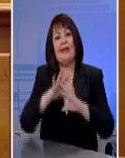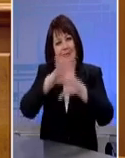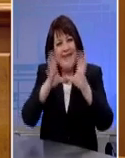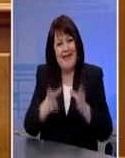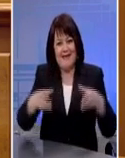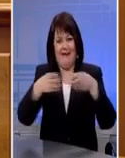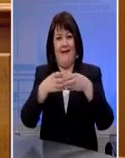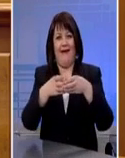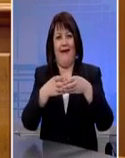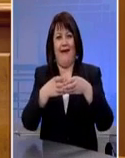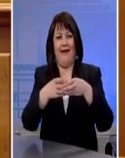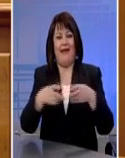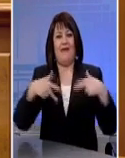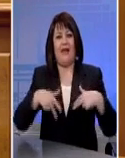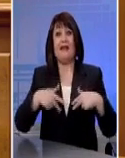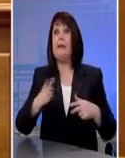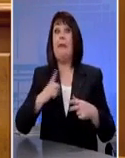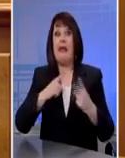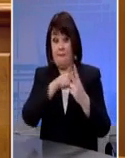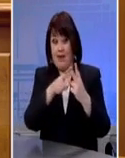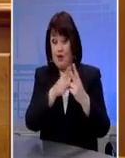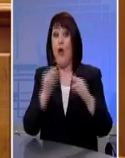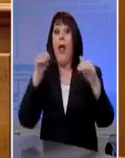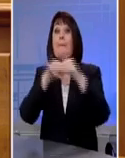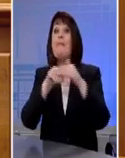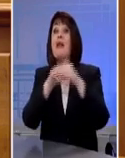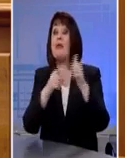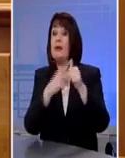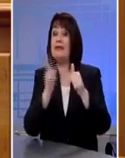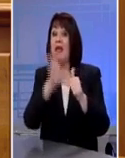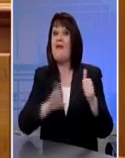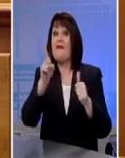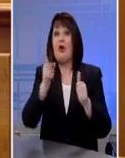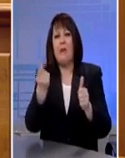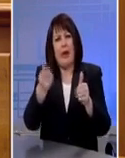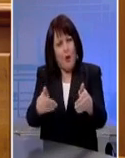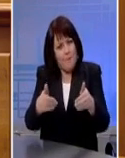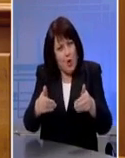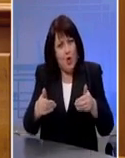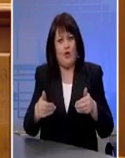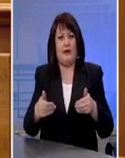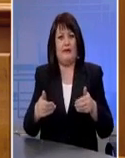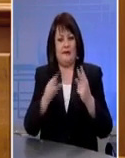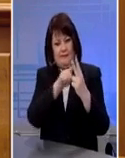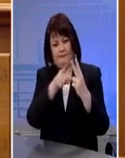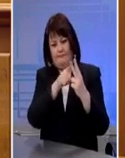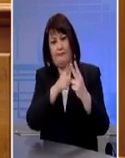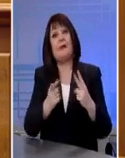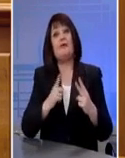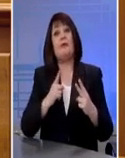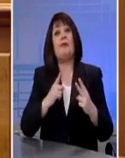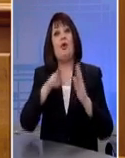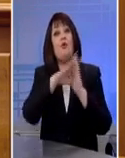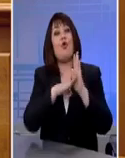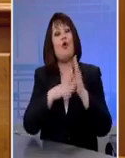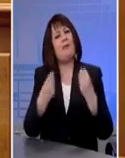κυβέρνηση. Προσβλέπω αφενός να έρθουν επενδύσεις και αφετέρου οι Ευρωπαίοι να υποχωρήσουν και να καταστήσουν το πρόγραμμα